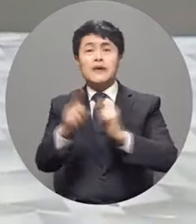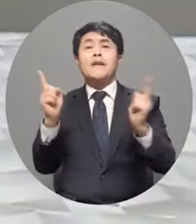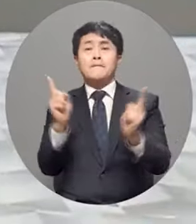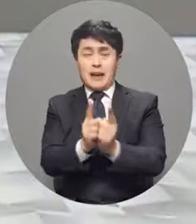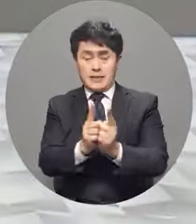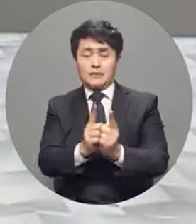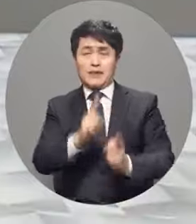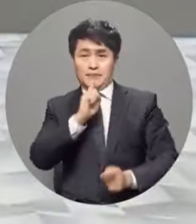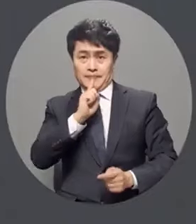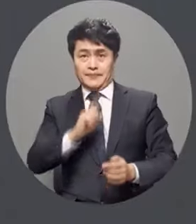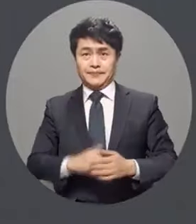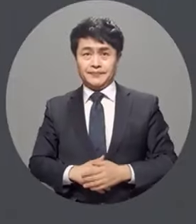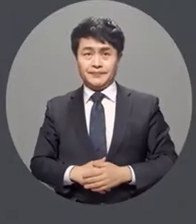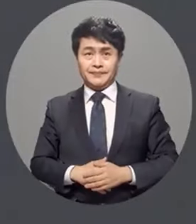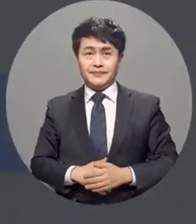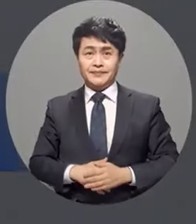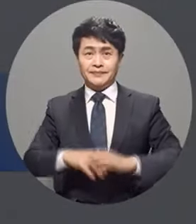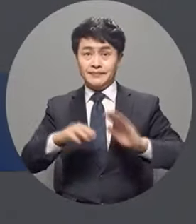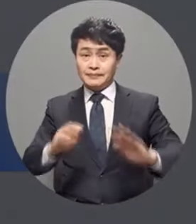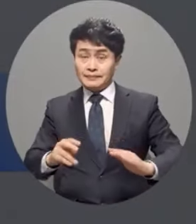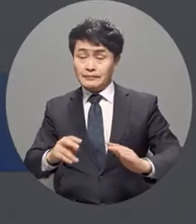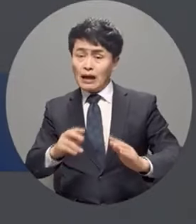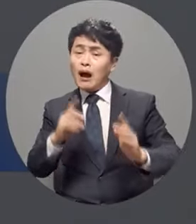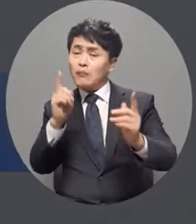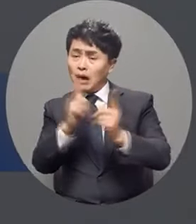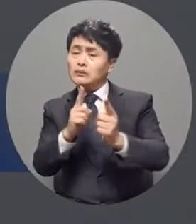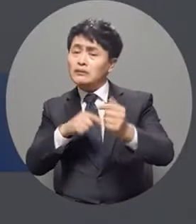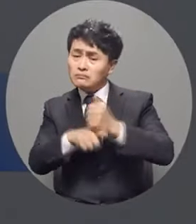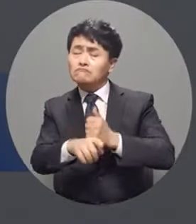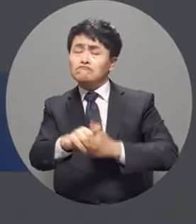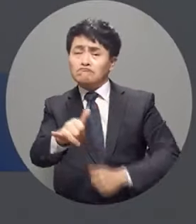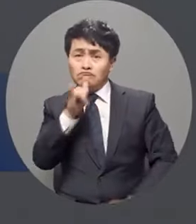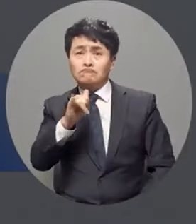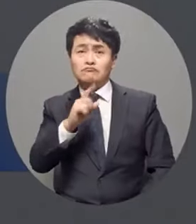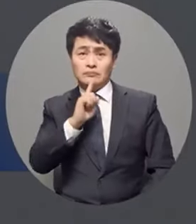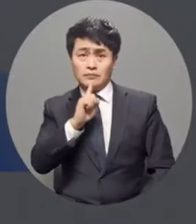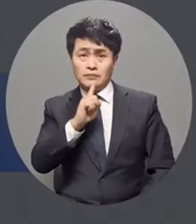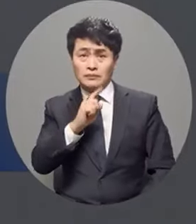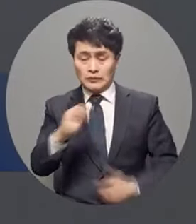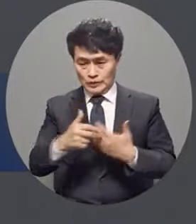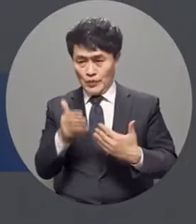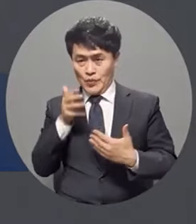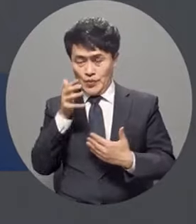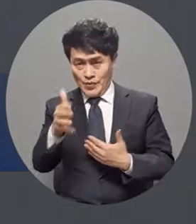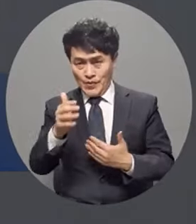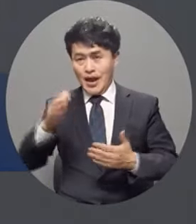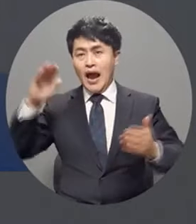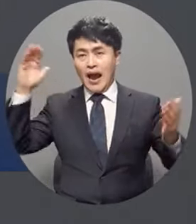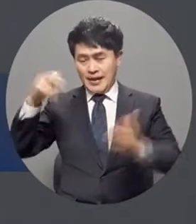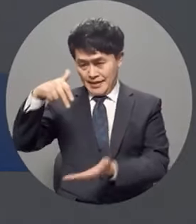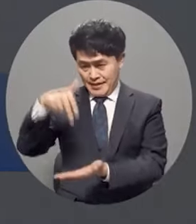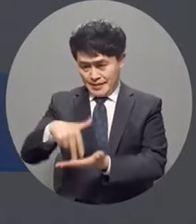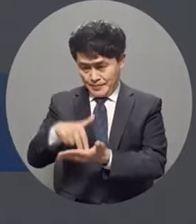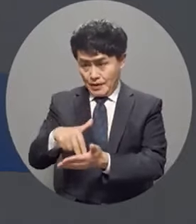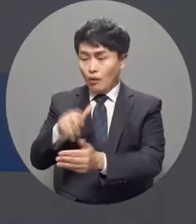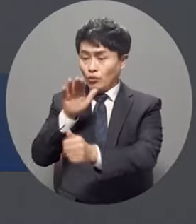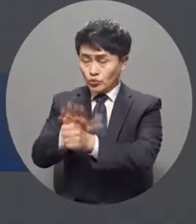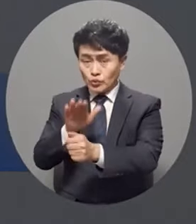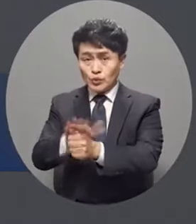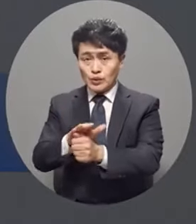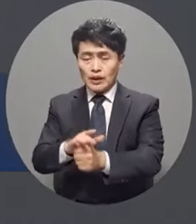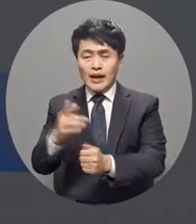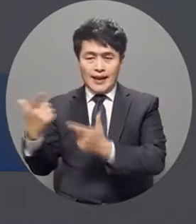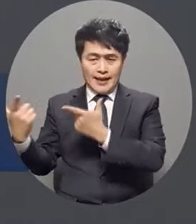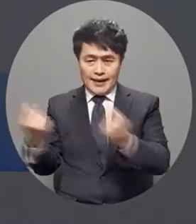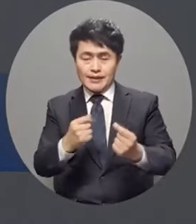만남이었다 평했습니다. 의미 있는 만남이었다고 평가합니다. 전공의들과 학생들의 입장을 지지하고 한